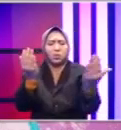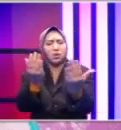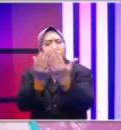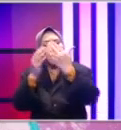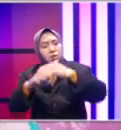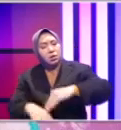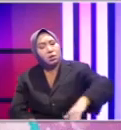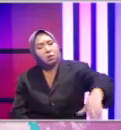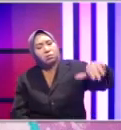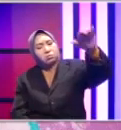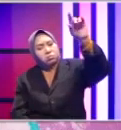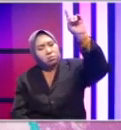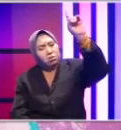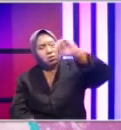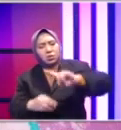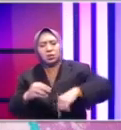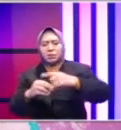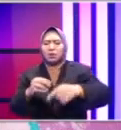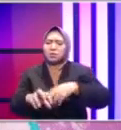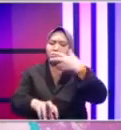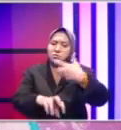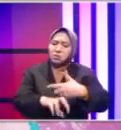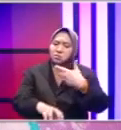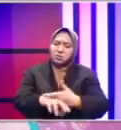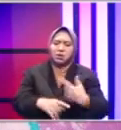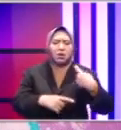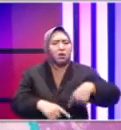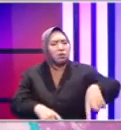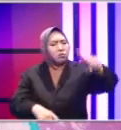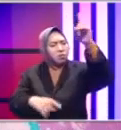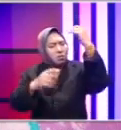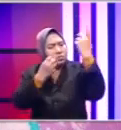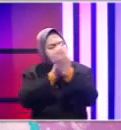illallah Iwa llahu ya Syaikhona